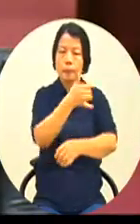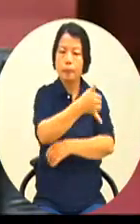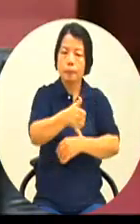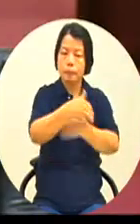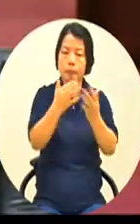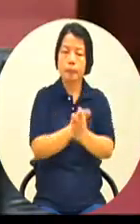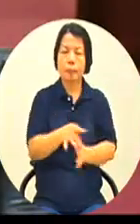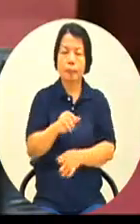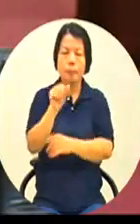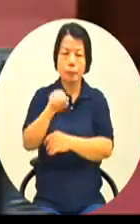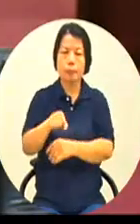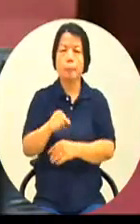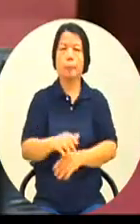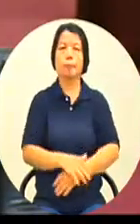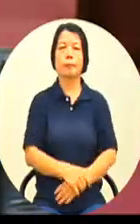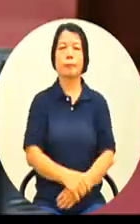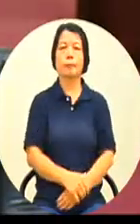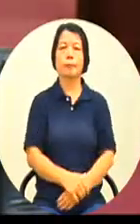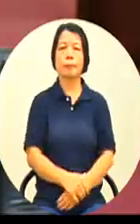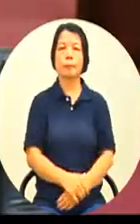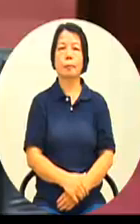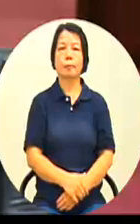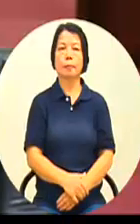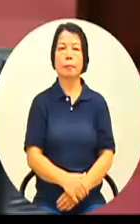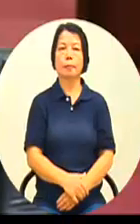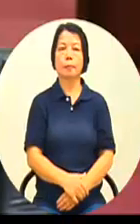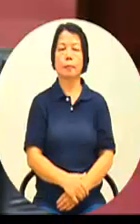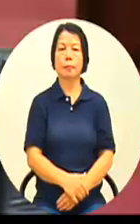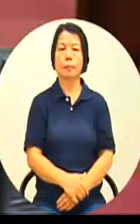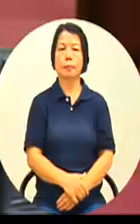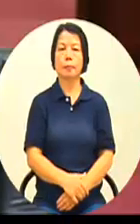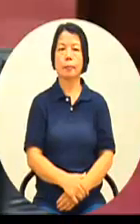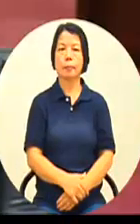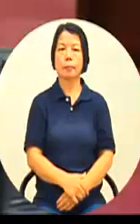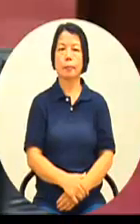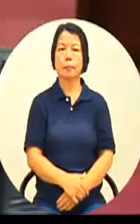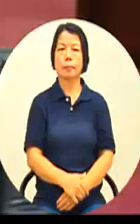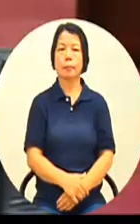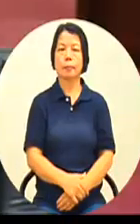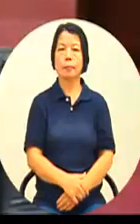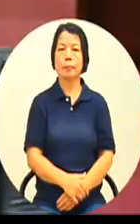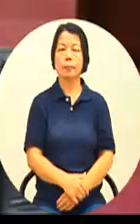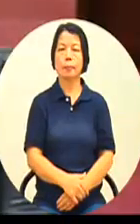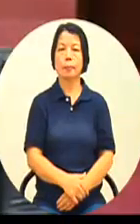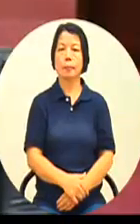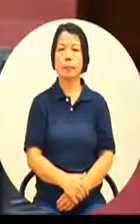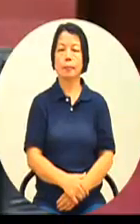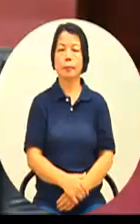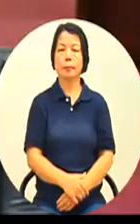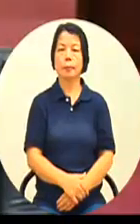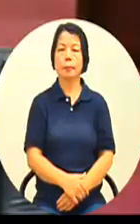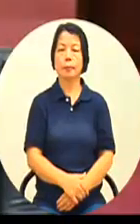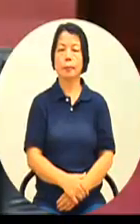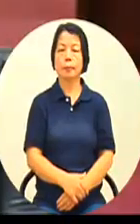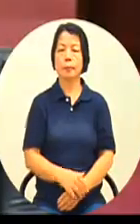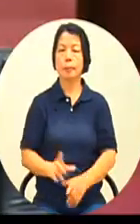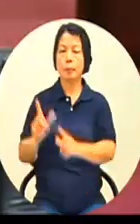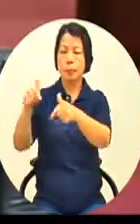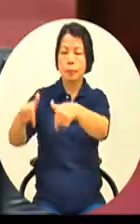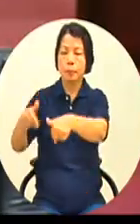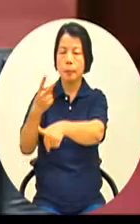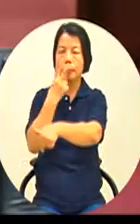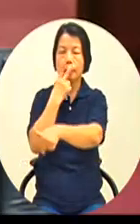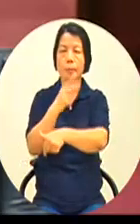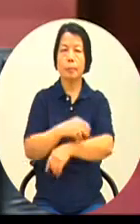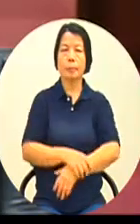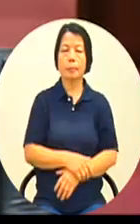定啊。你等一下再一起回答就好了。那个西南向政策对不对？哈，东南亚对不对？哈，